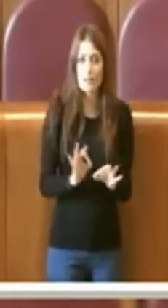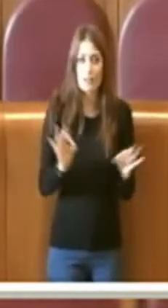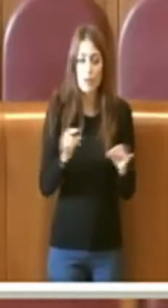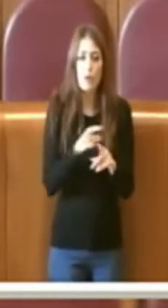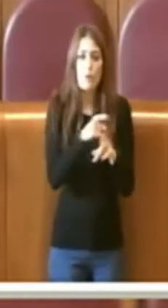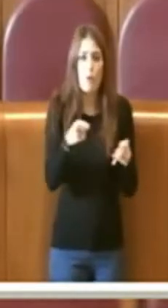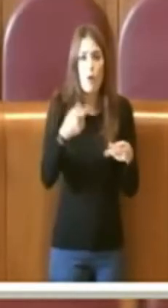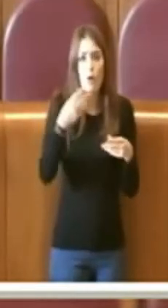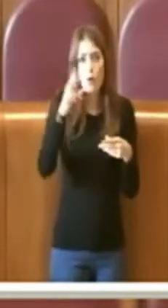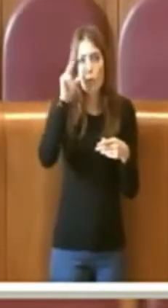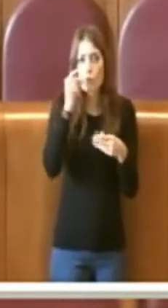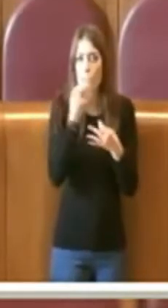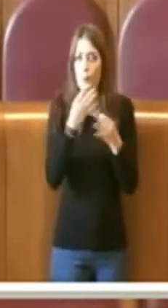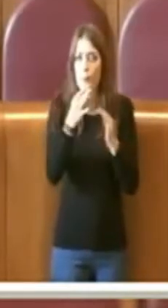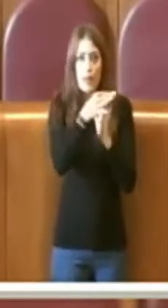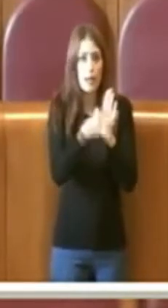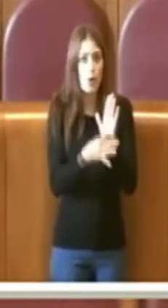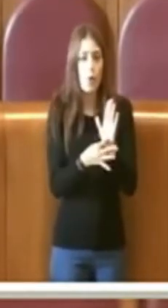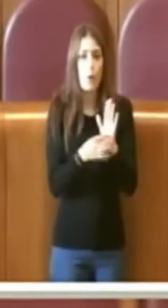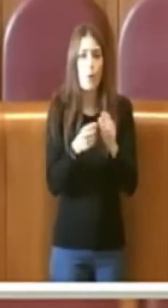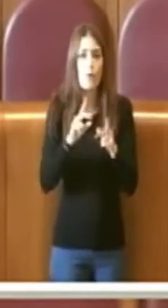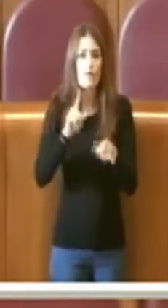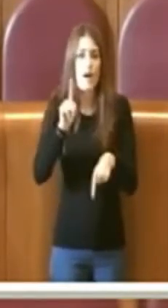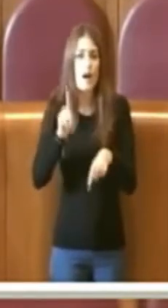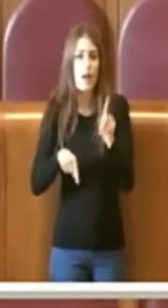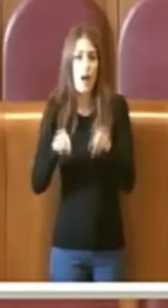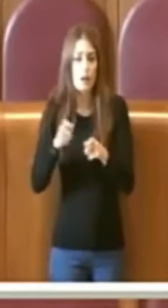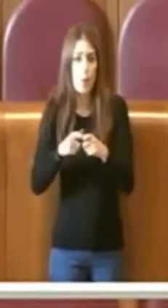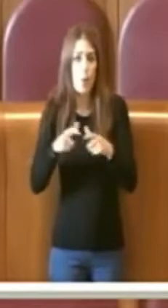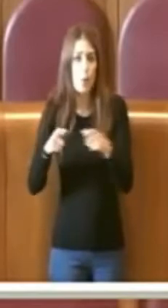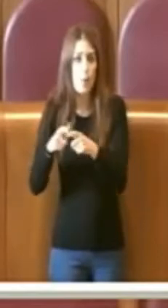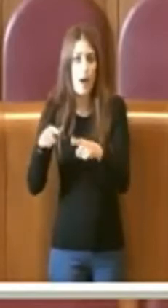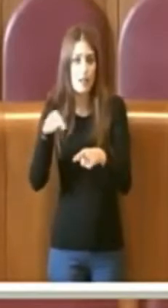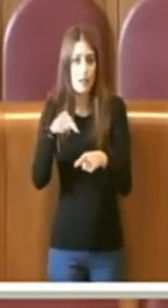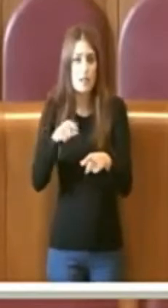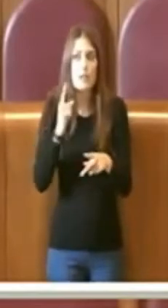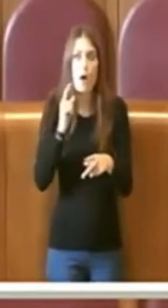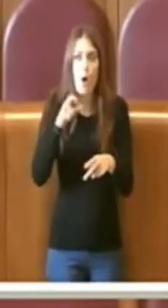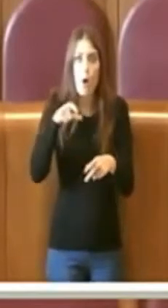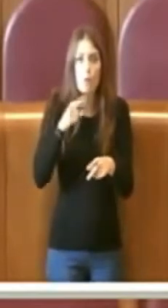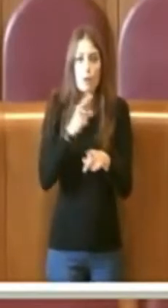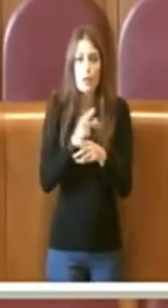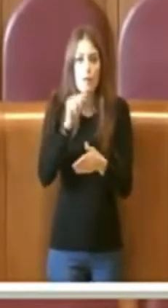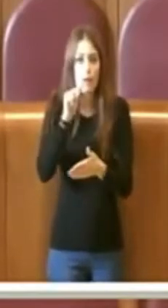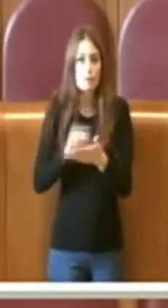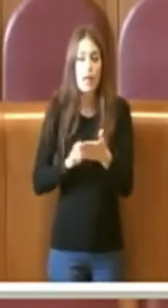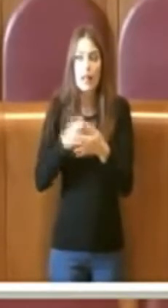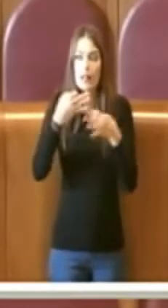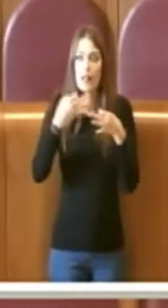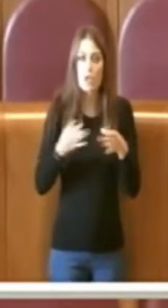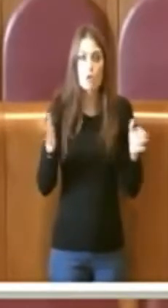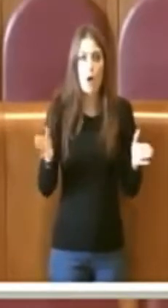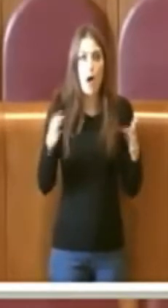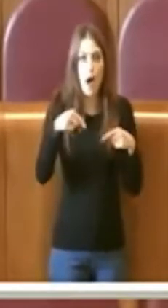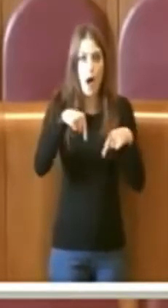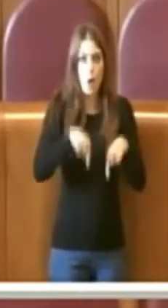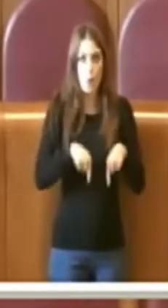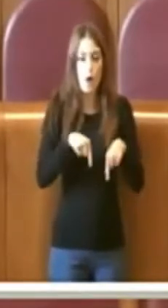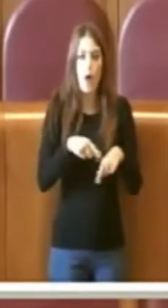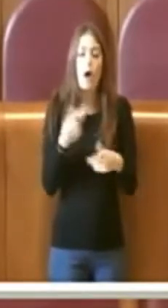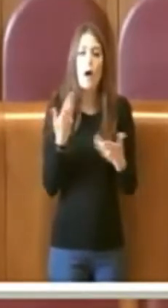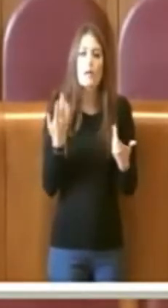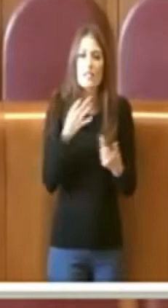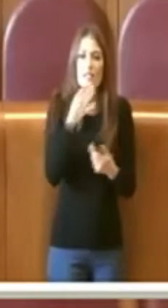insomma, delle varianti urbanistiche, dell'urbanistica, che va votata per decisione dell'aula. Quindi si sono fatti i